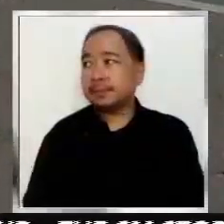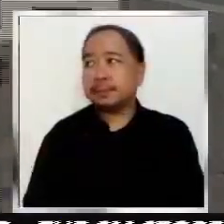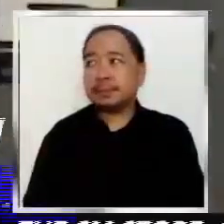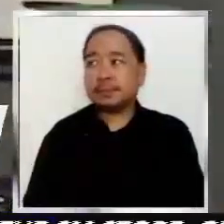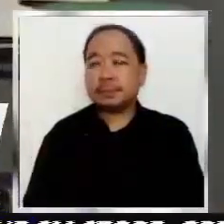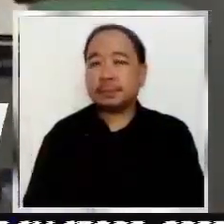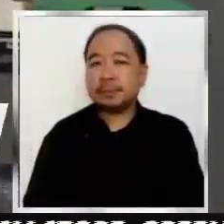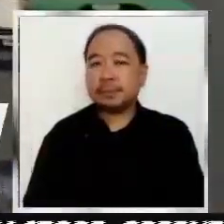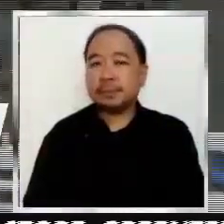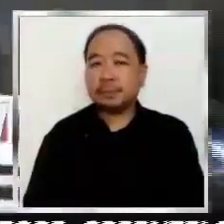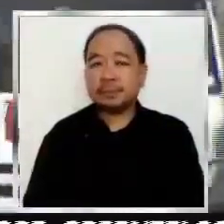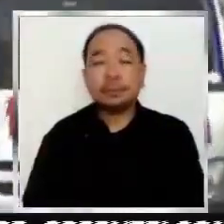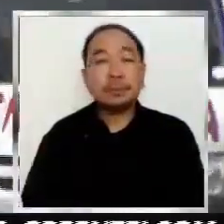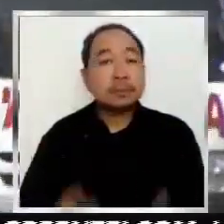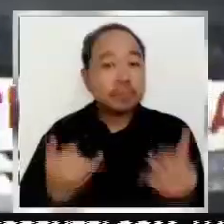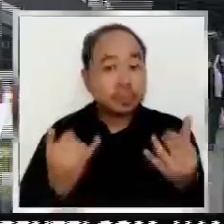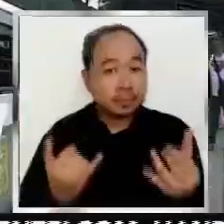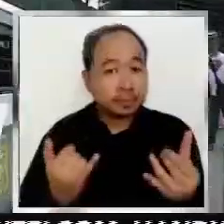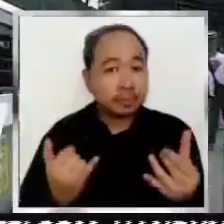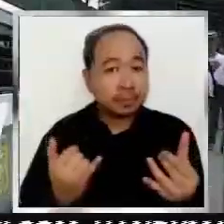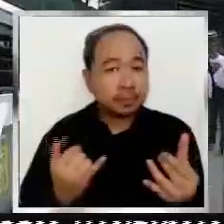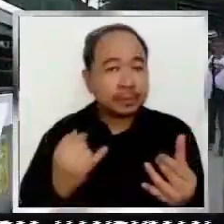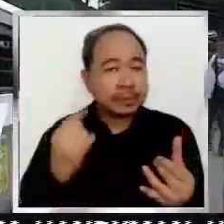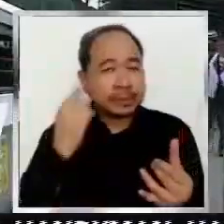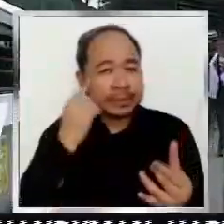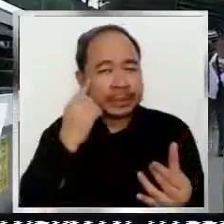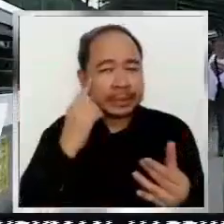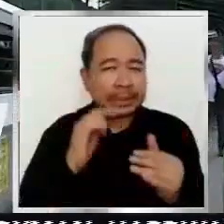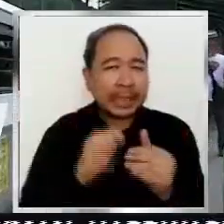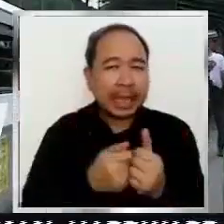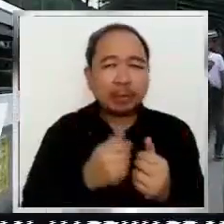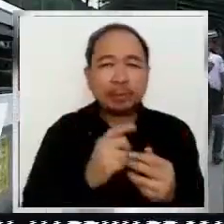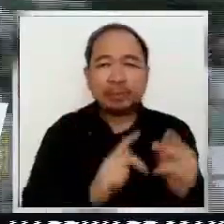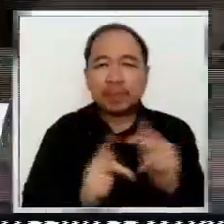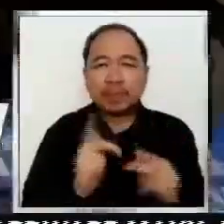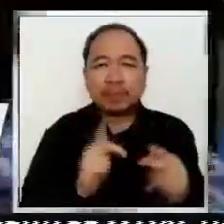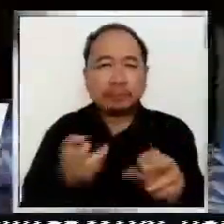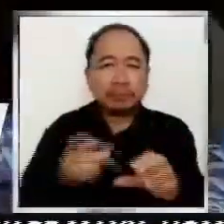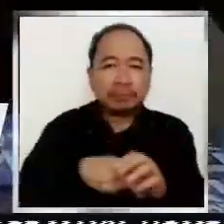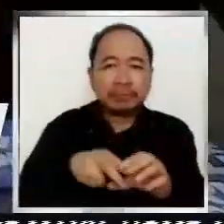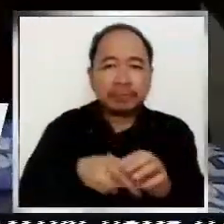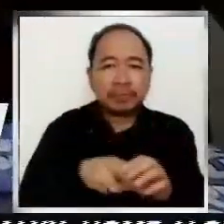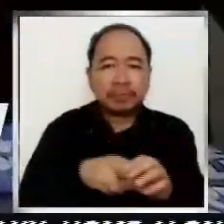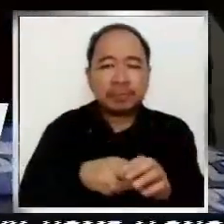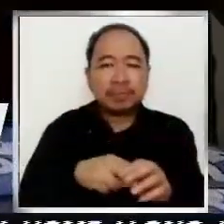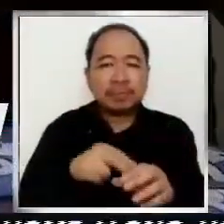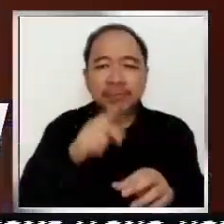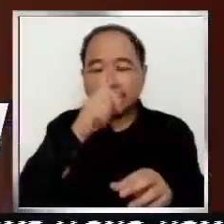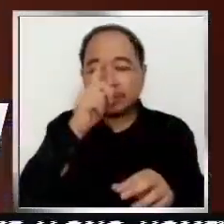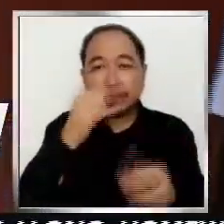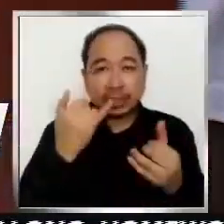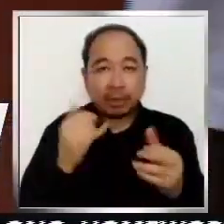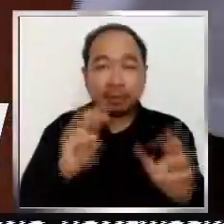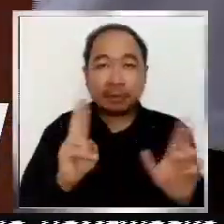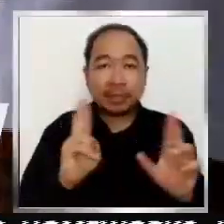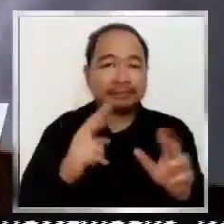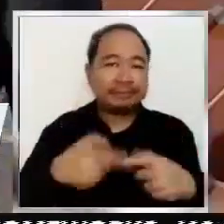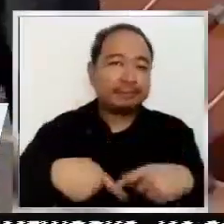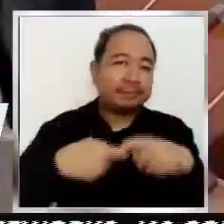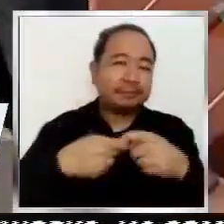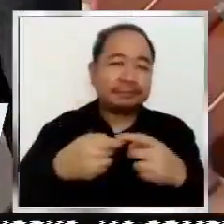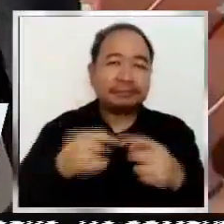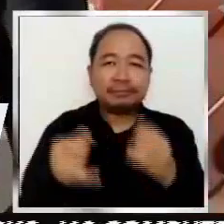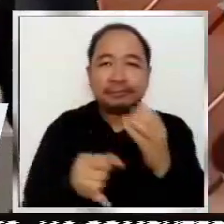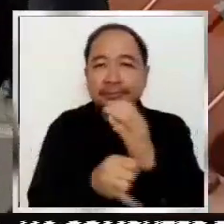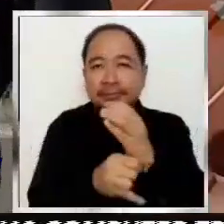Ngayon pa lamang, nag-iisip na ng diskarte ang ilang commuters sakaling walang masakyan bukas dahil sa ikinasang tigil pasada ng grupong Piston.